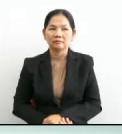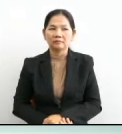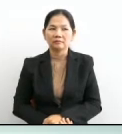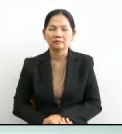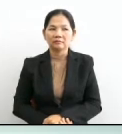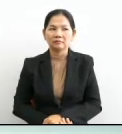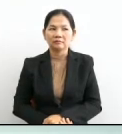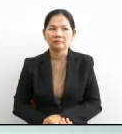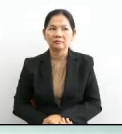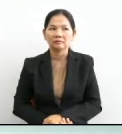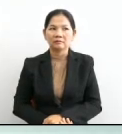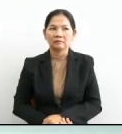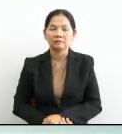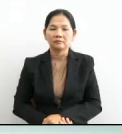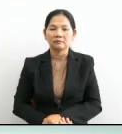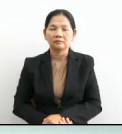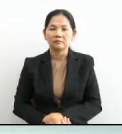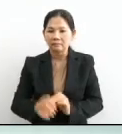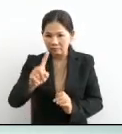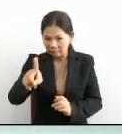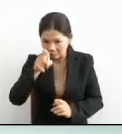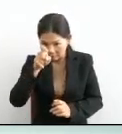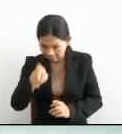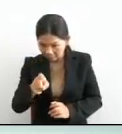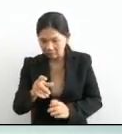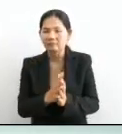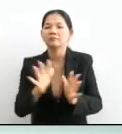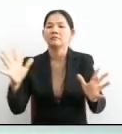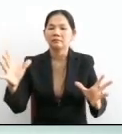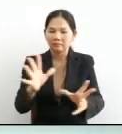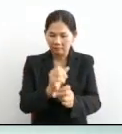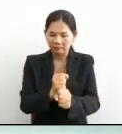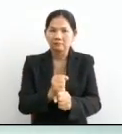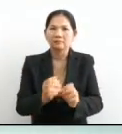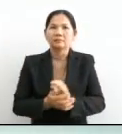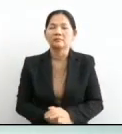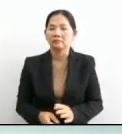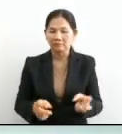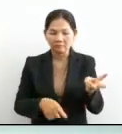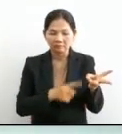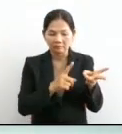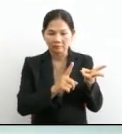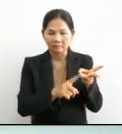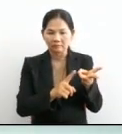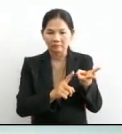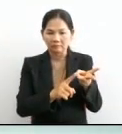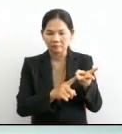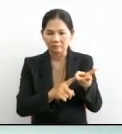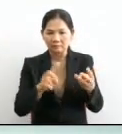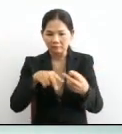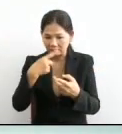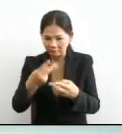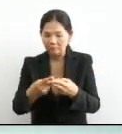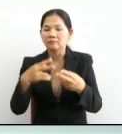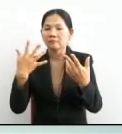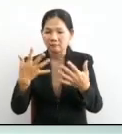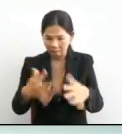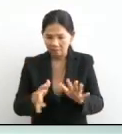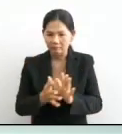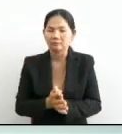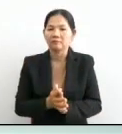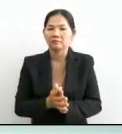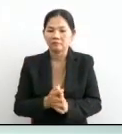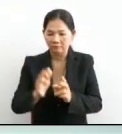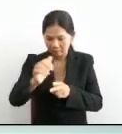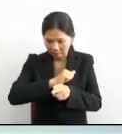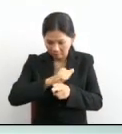chà chẳng sầm nua là ba dương chà chọc hết nó con nữa chà sầm nua mình tập bay tới lấy con chài rồi rồi là hai chà lấy chưa mua